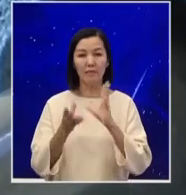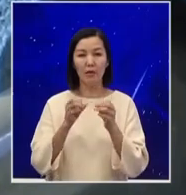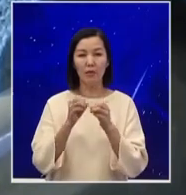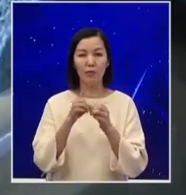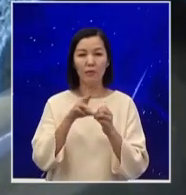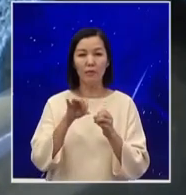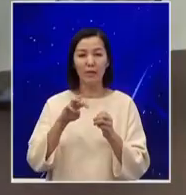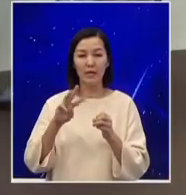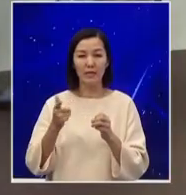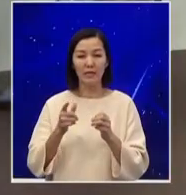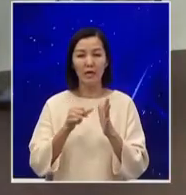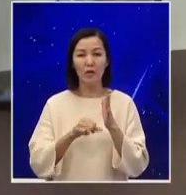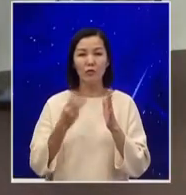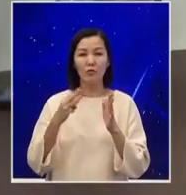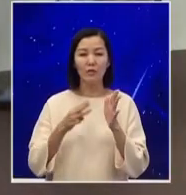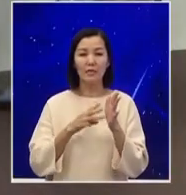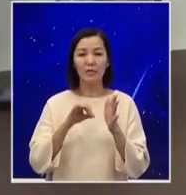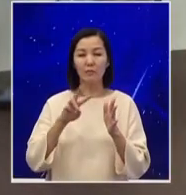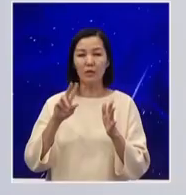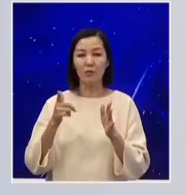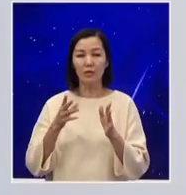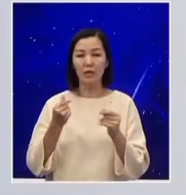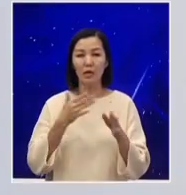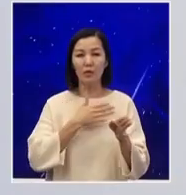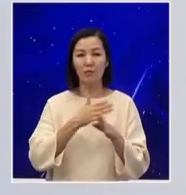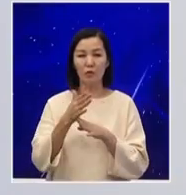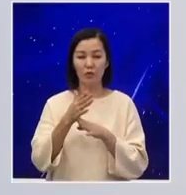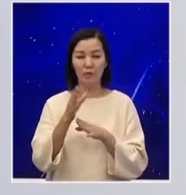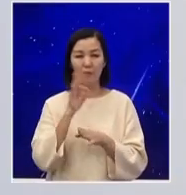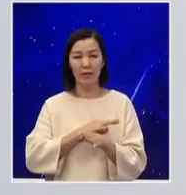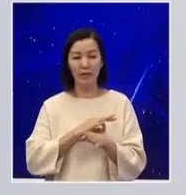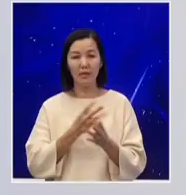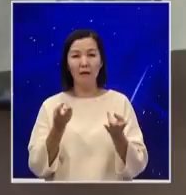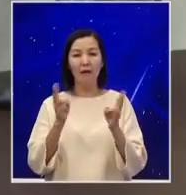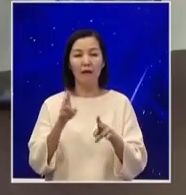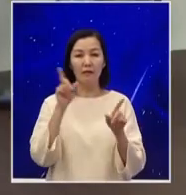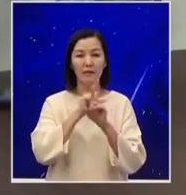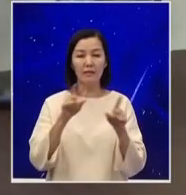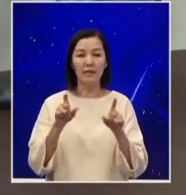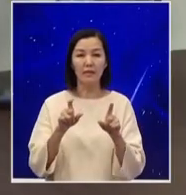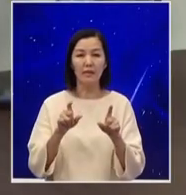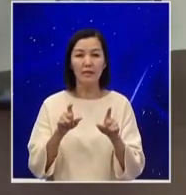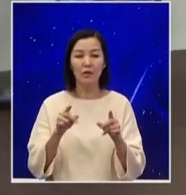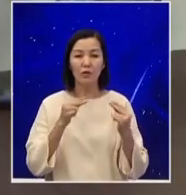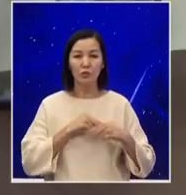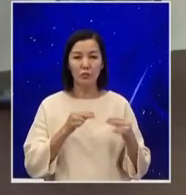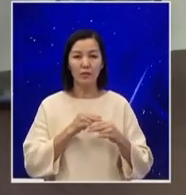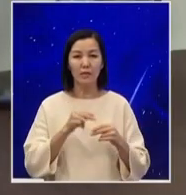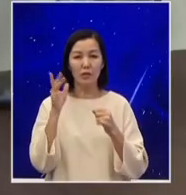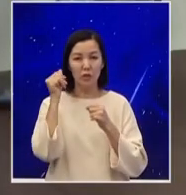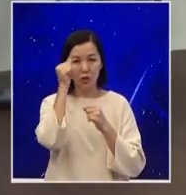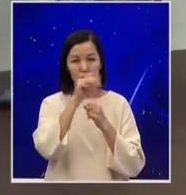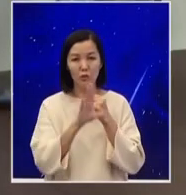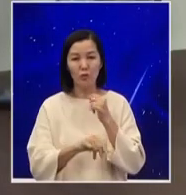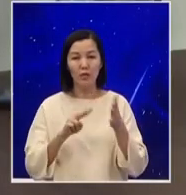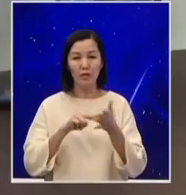миллиард 638 миллион қаржы игерілді. Қалған нысандардың жұмыстарын жыл соңына дейін